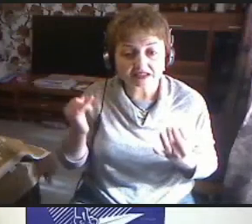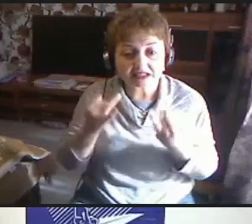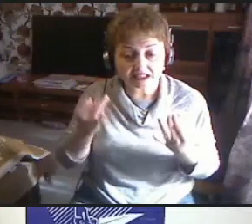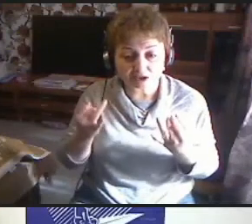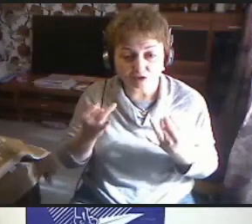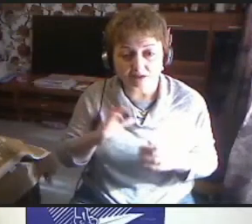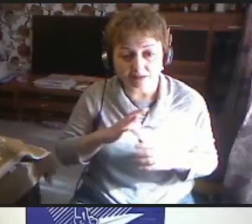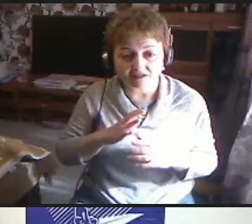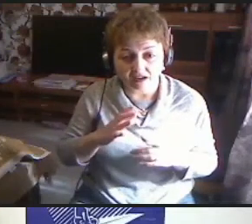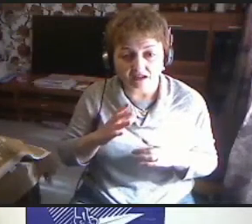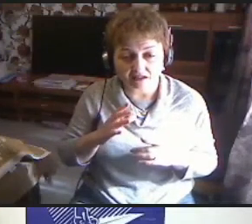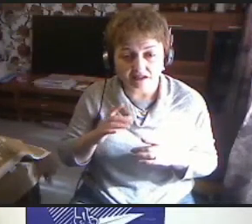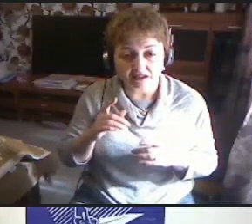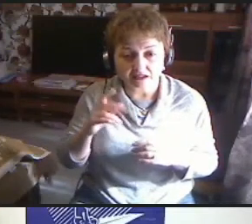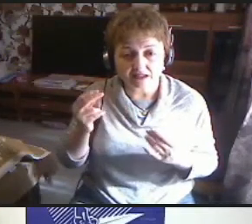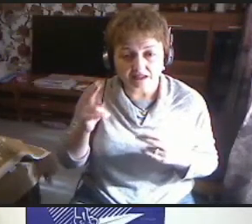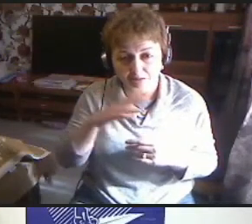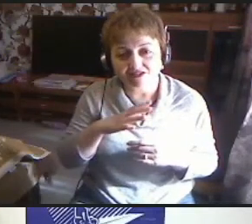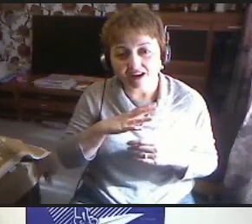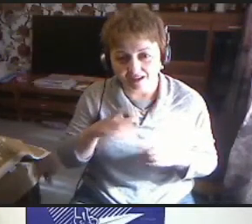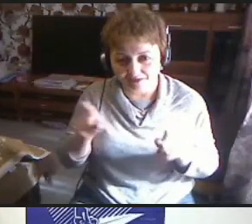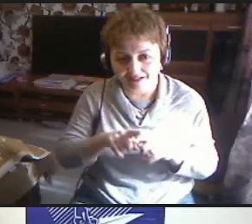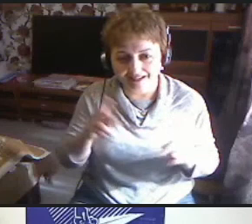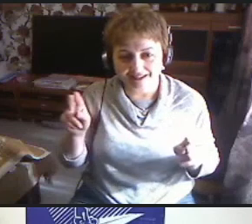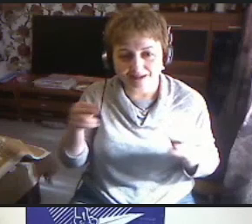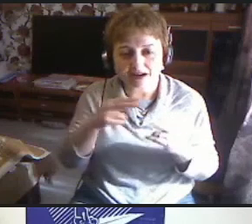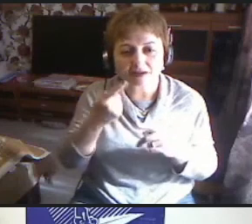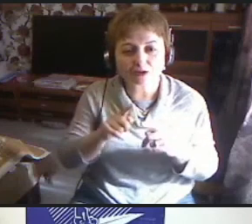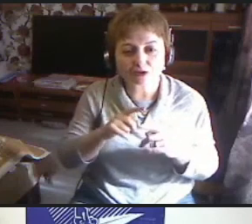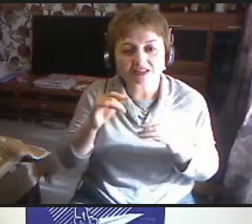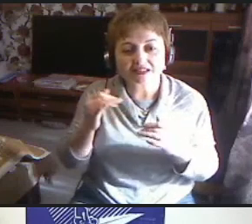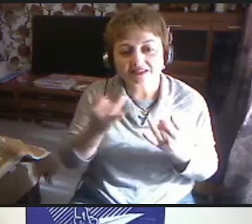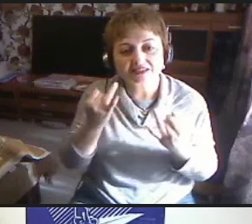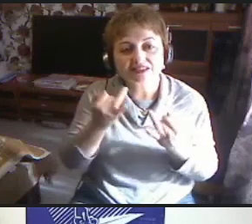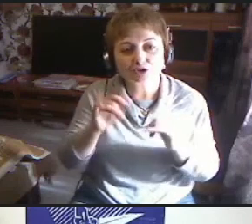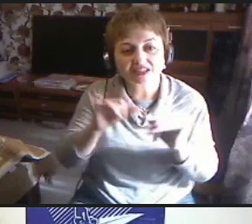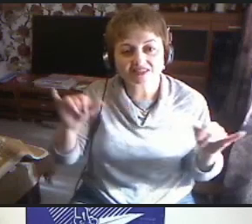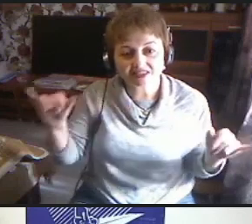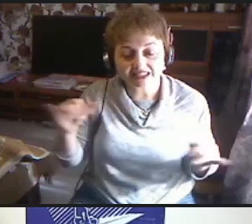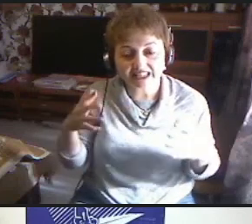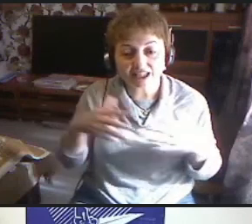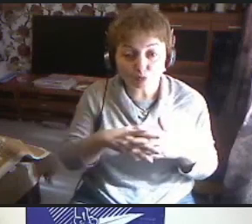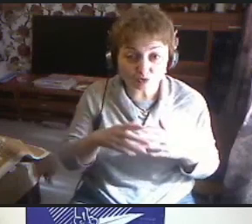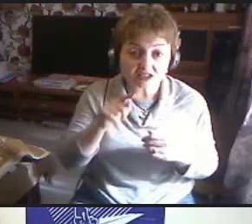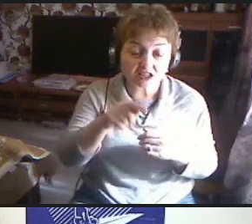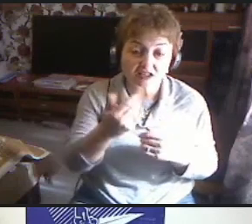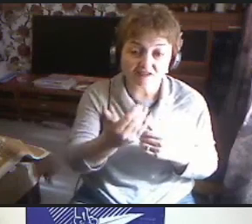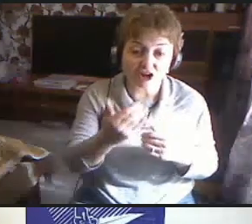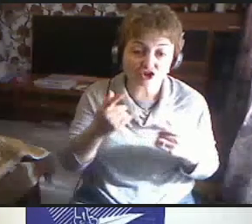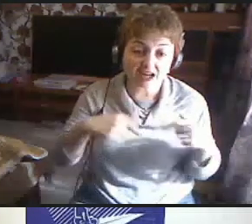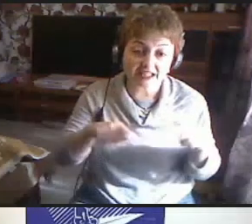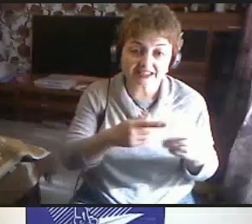заинтересован, бывают такие департаменты, в развитии инклюзии, и тогда ваша организация, ну, как